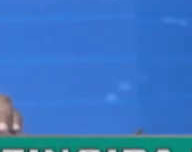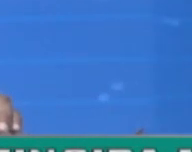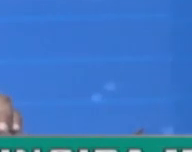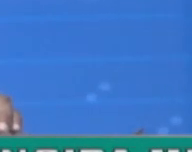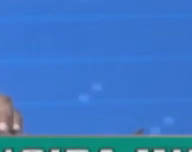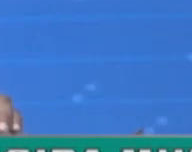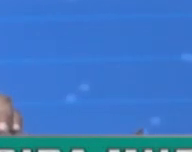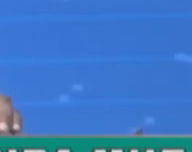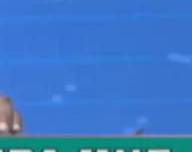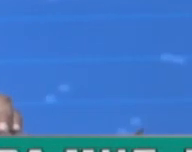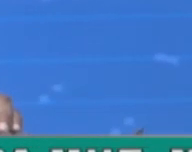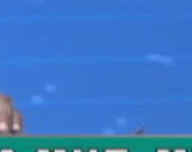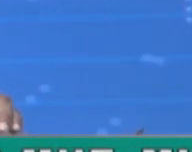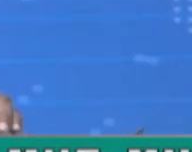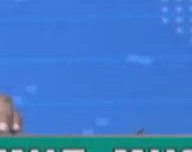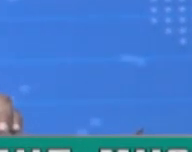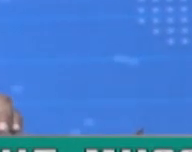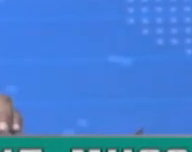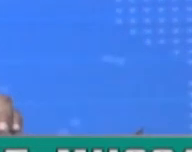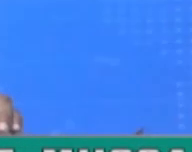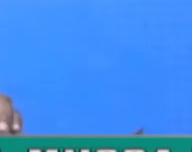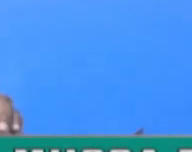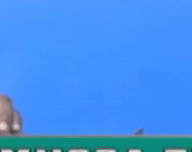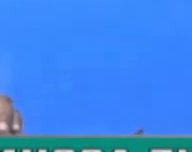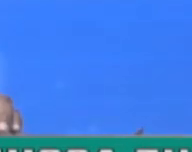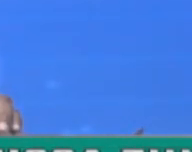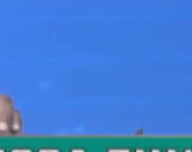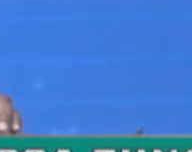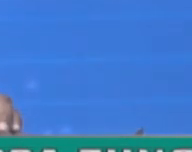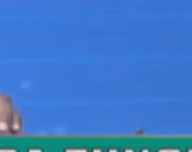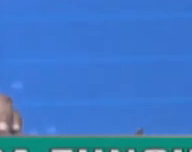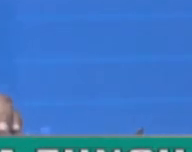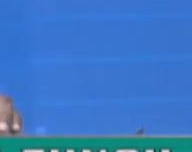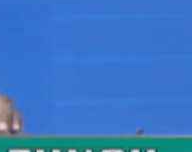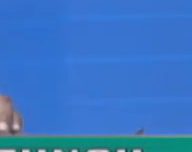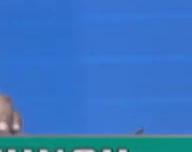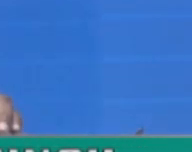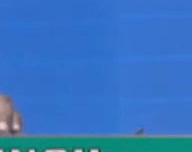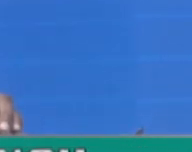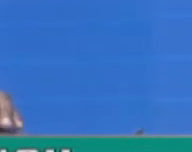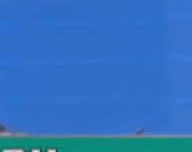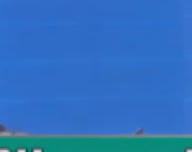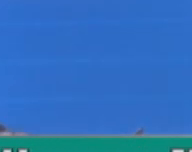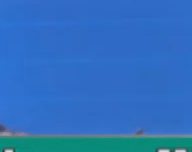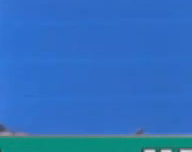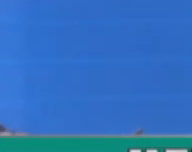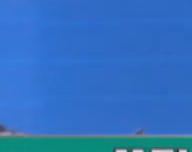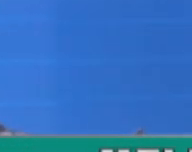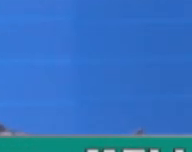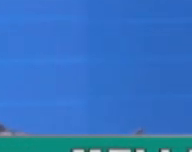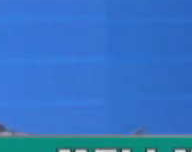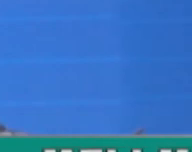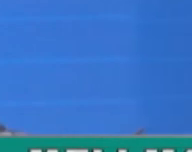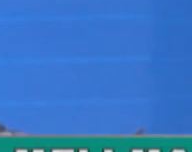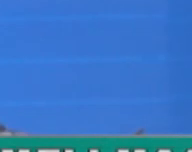wa Makadara, amepata majeraha makali kwa kile kinachodaiwa kupigwa kwa tuhuma za wizi katika mtaa wa